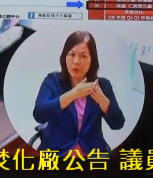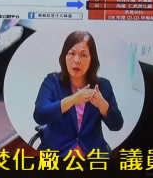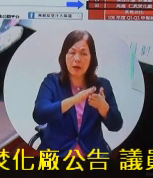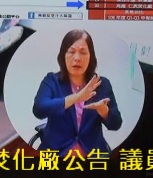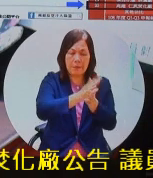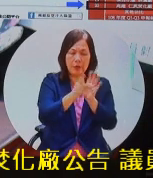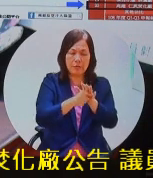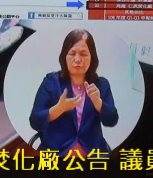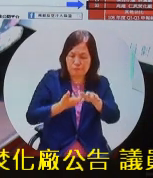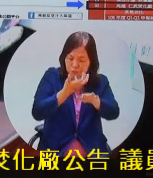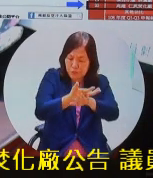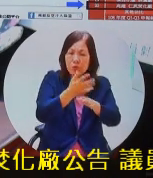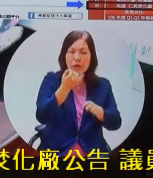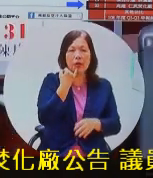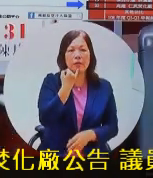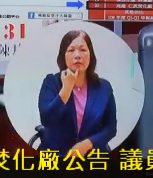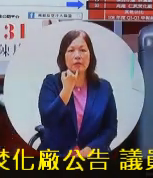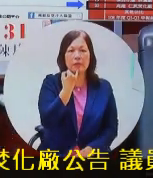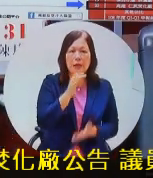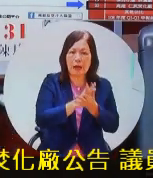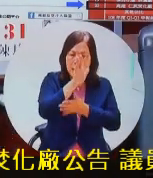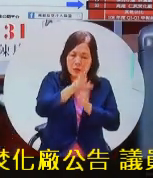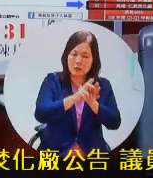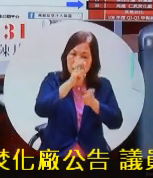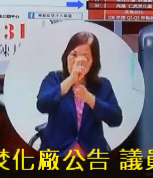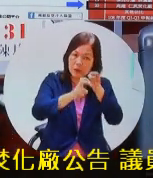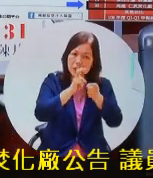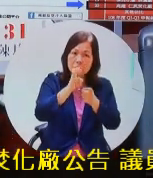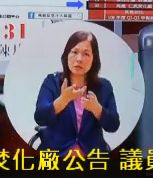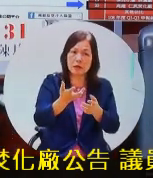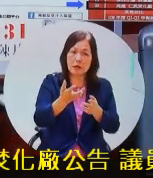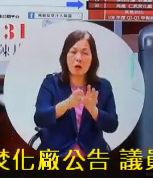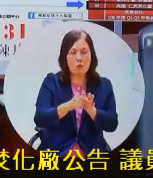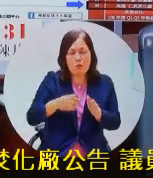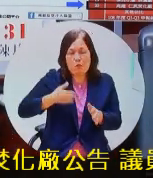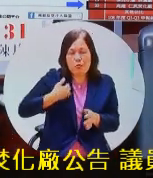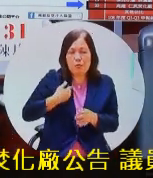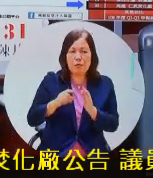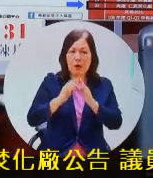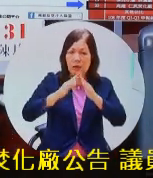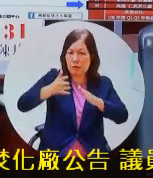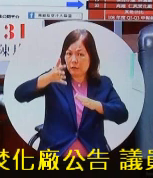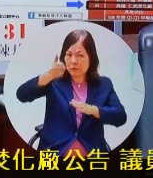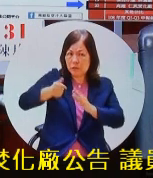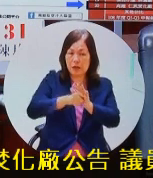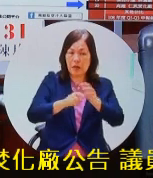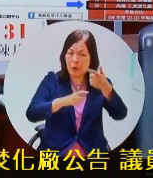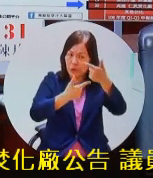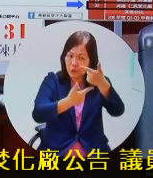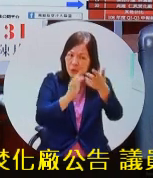贡献的。那未来20年哦，我不知道市长哦，6月6号。